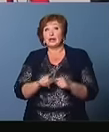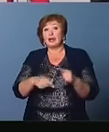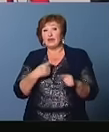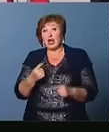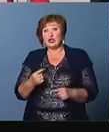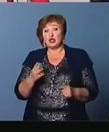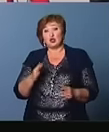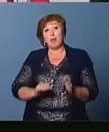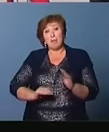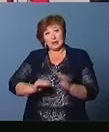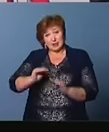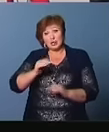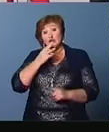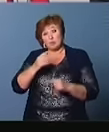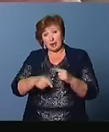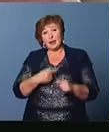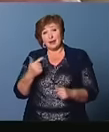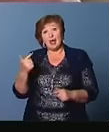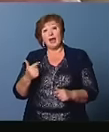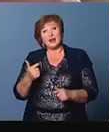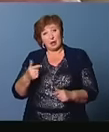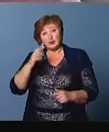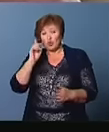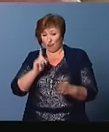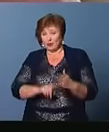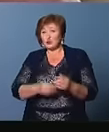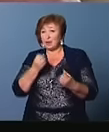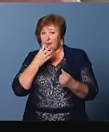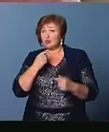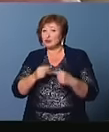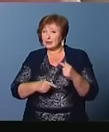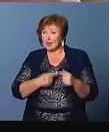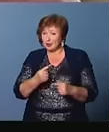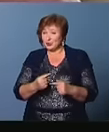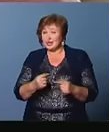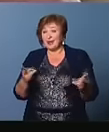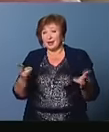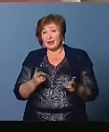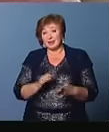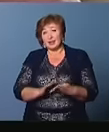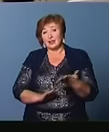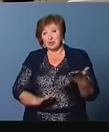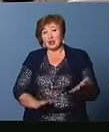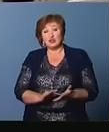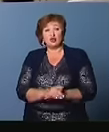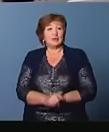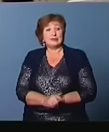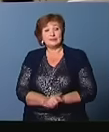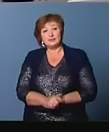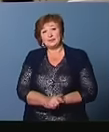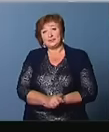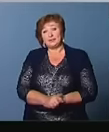видеть подрастающее поколение политически грамотным. И уверены, это хорошая традиция, и ее надо продолжать. Ксения Мороз, Василий Хохряков, телеканал «Моя